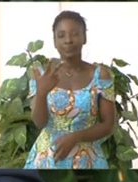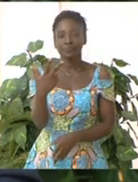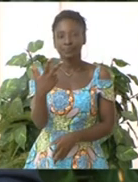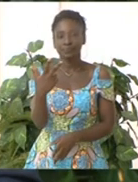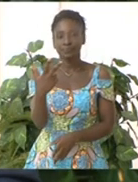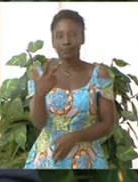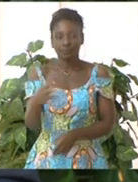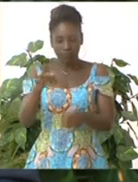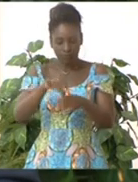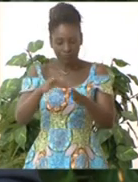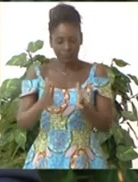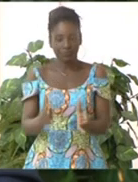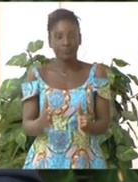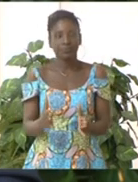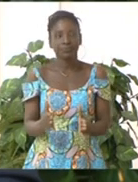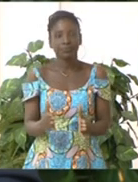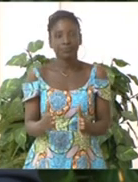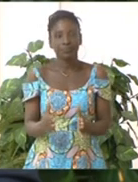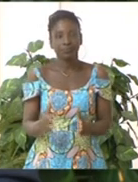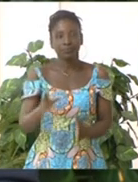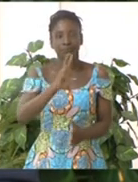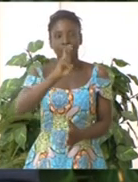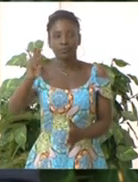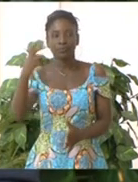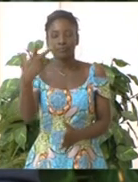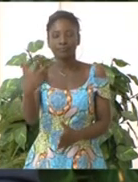votants 203